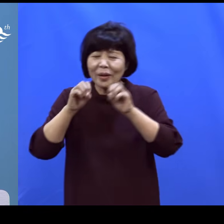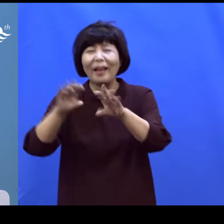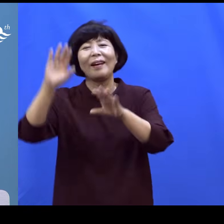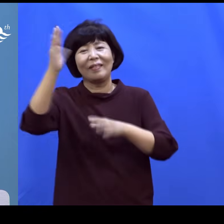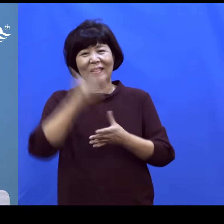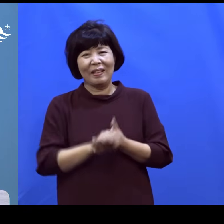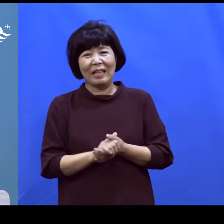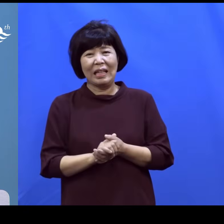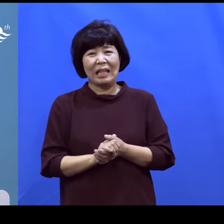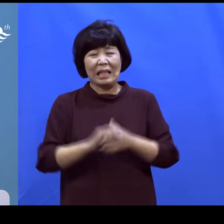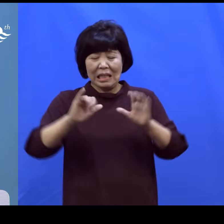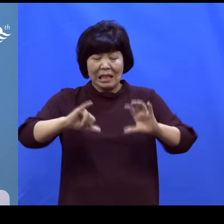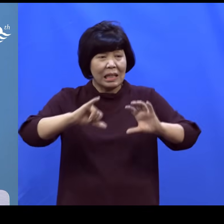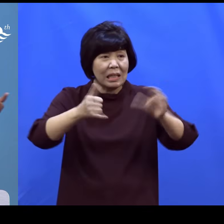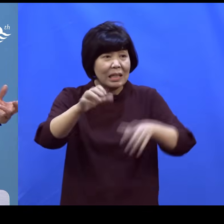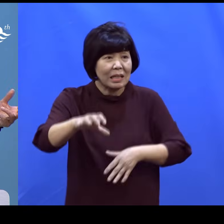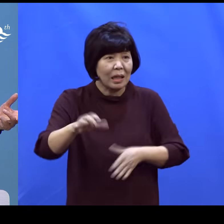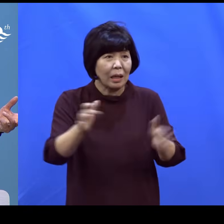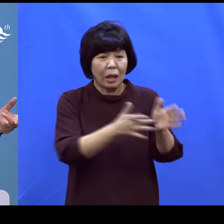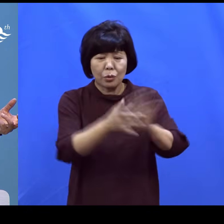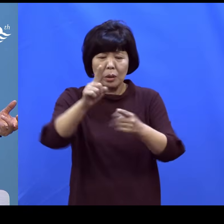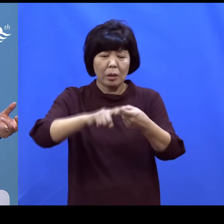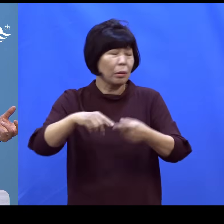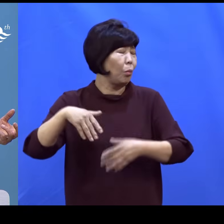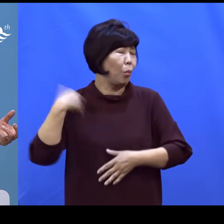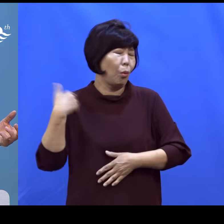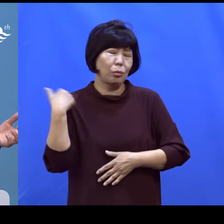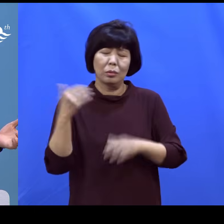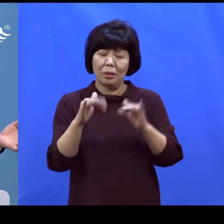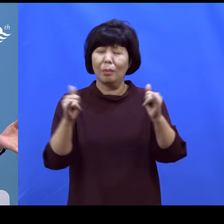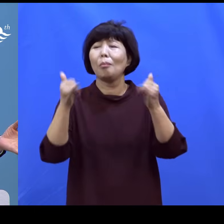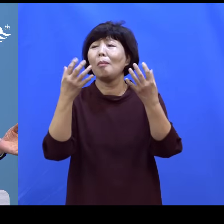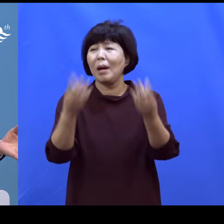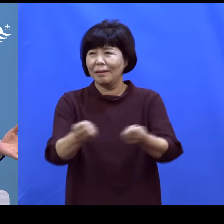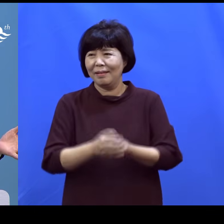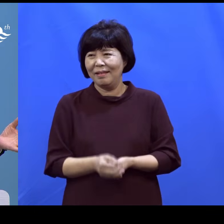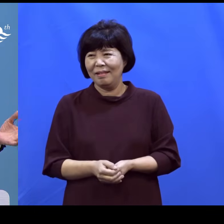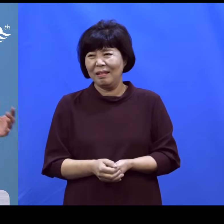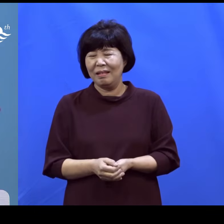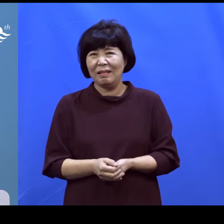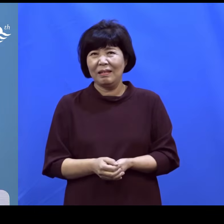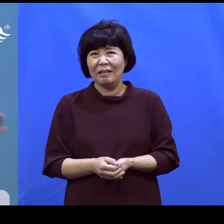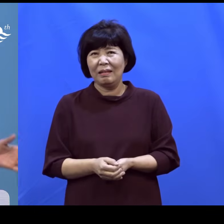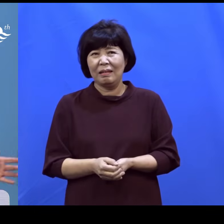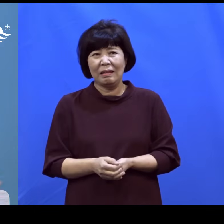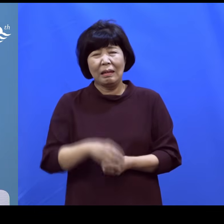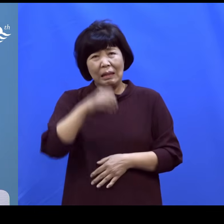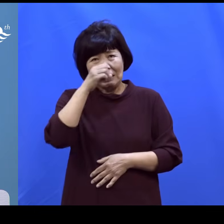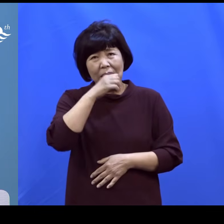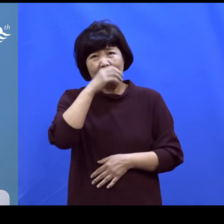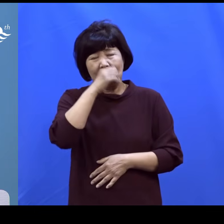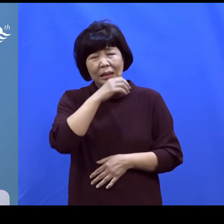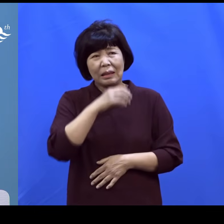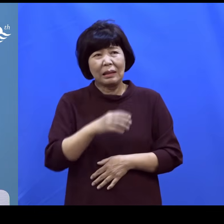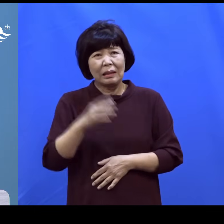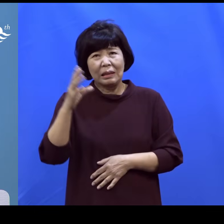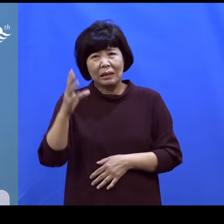예수를 모르는 사람이 많습니다. 여전히 예수를 성인의 한 사람으로 종교의 창시자 중 하나 정도로만 알고 있는